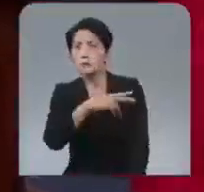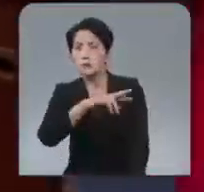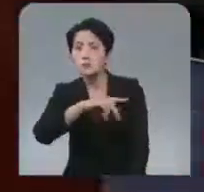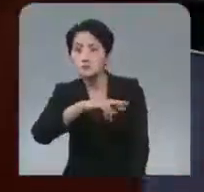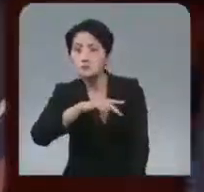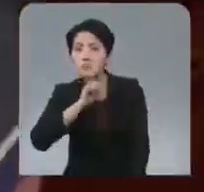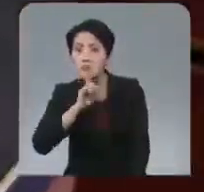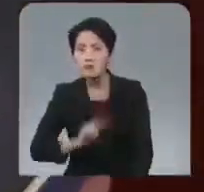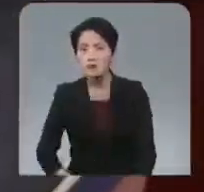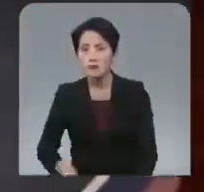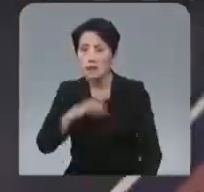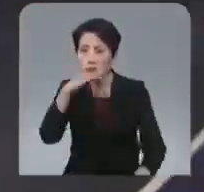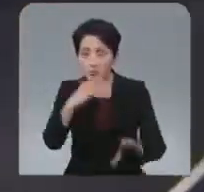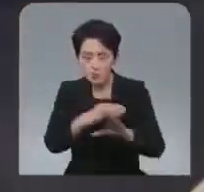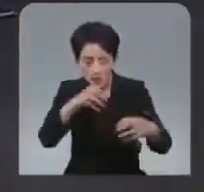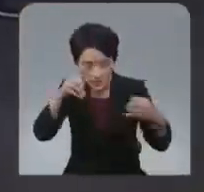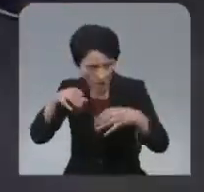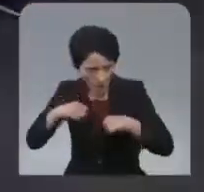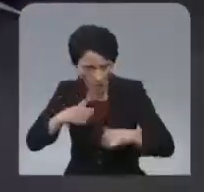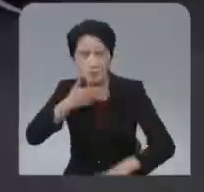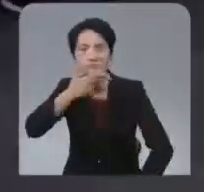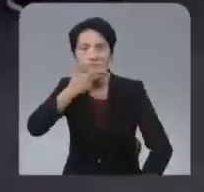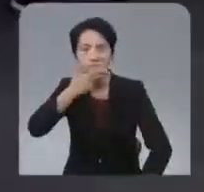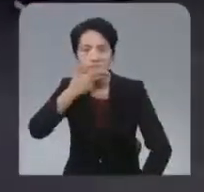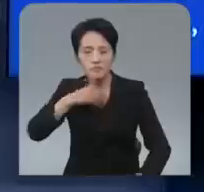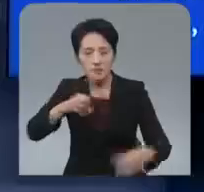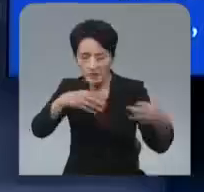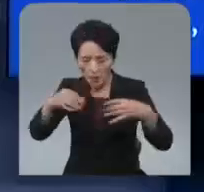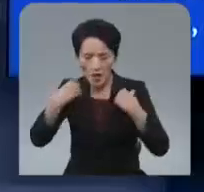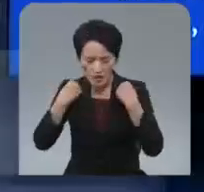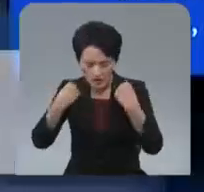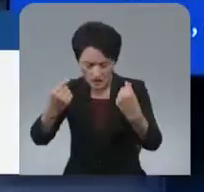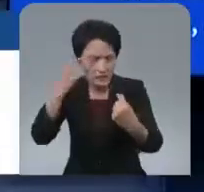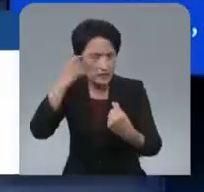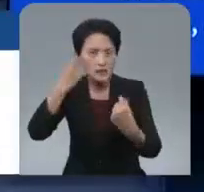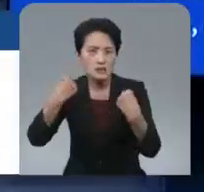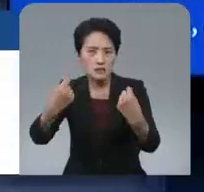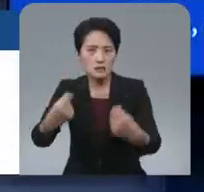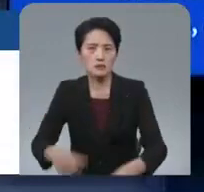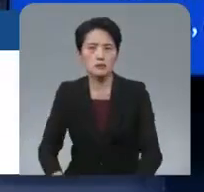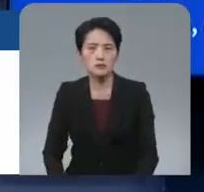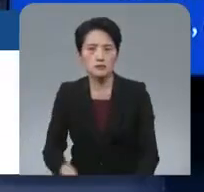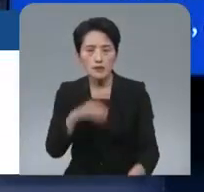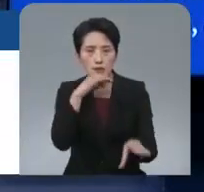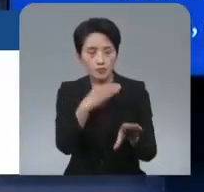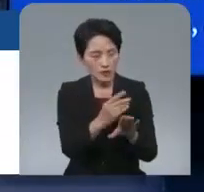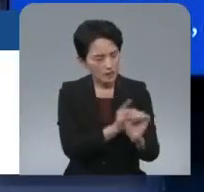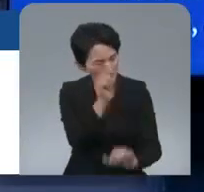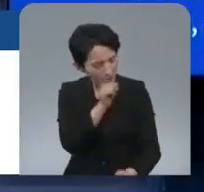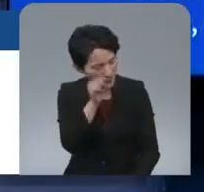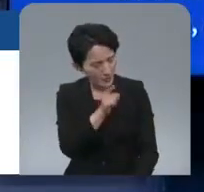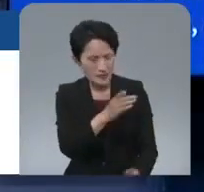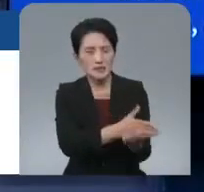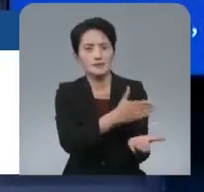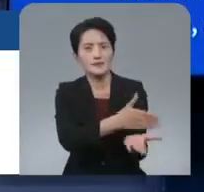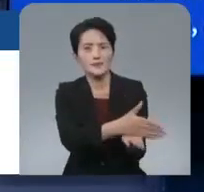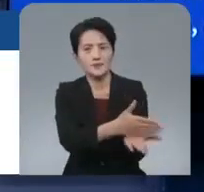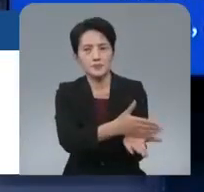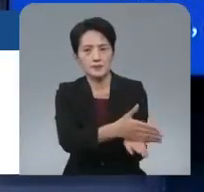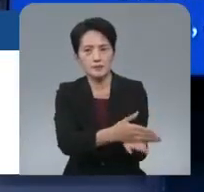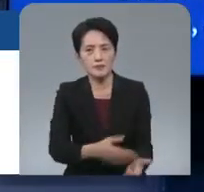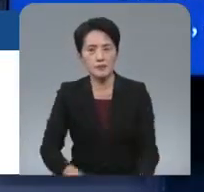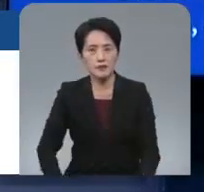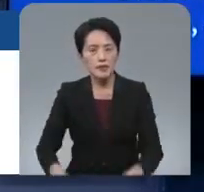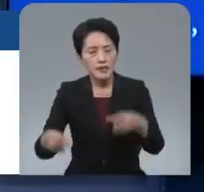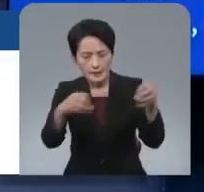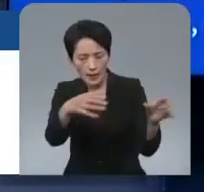Безопасности созывалось также в начале октября, когда Пхеньян испытал новую гиперзвуковую ракету «Хвасон-8», но совместное